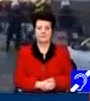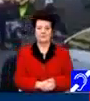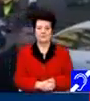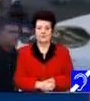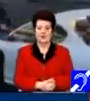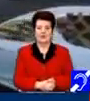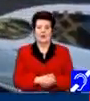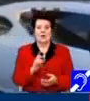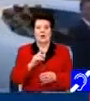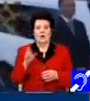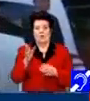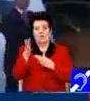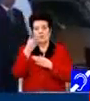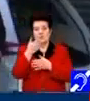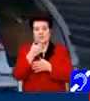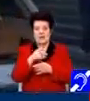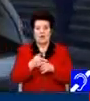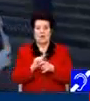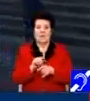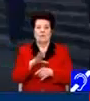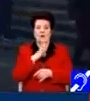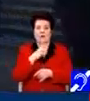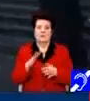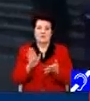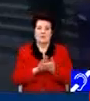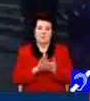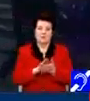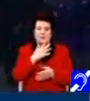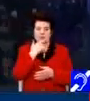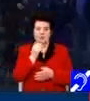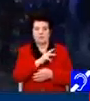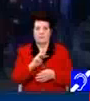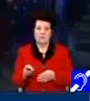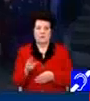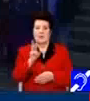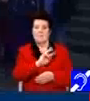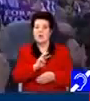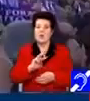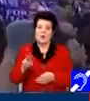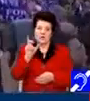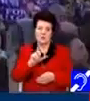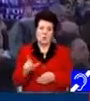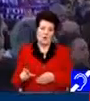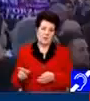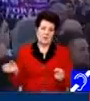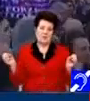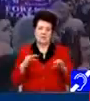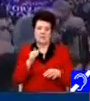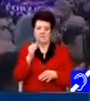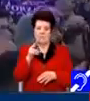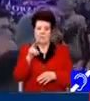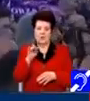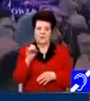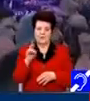Cu fulare și steaguri, fanii Viola și-au aplaudat capitanul minute în șir. O mare de oameni s-a strâns în piața Santa Croce din Florența să-i